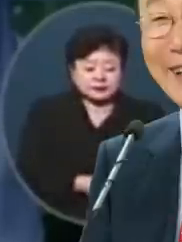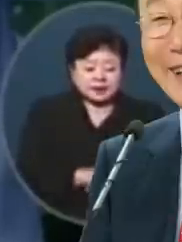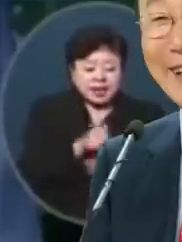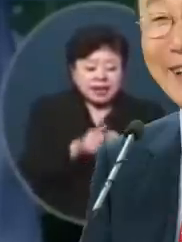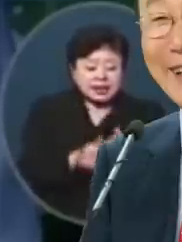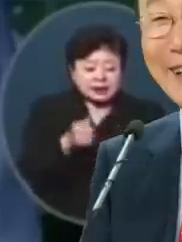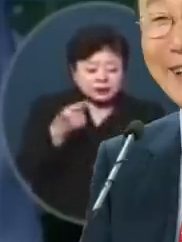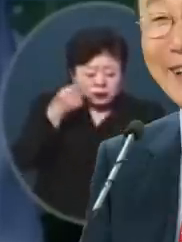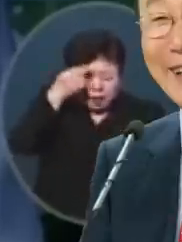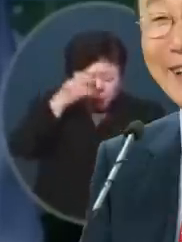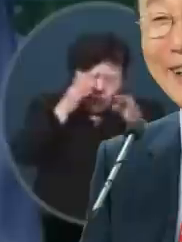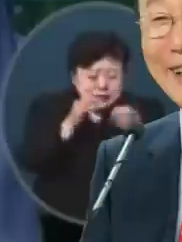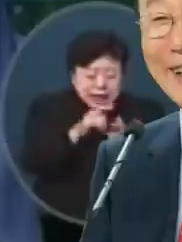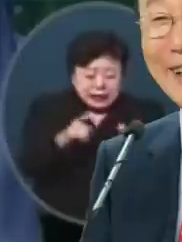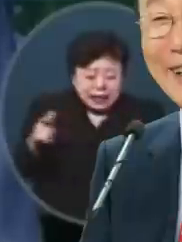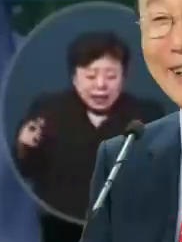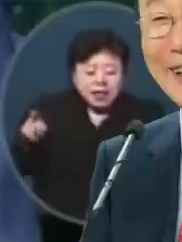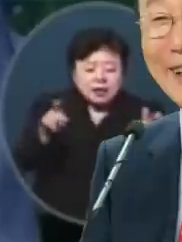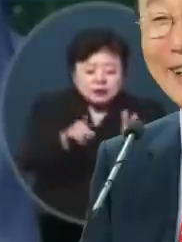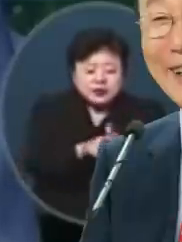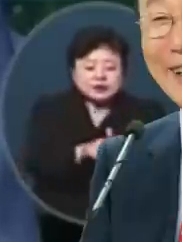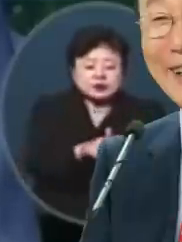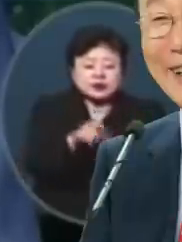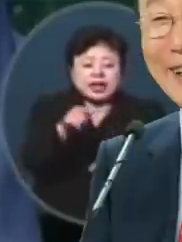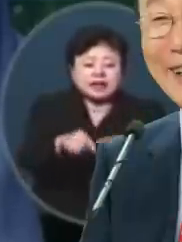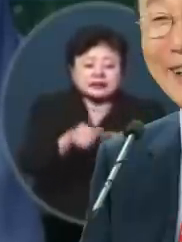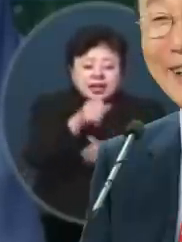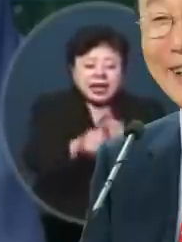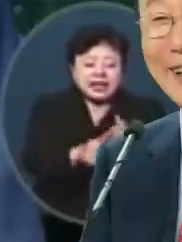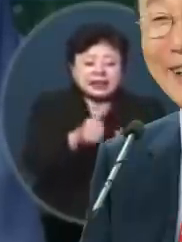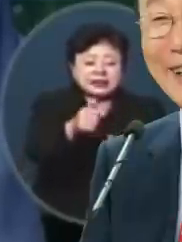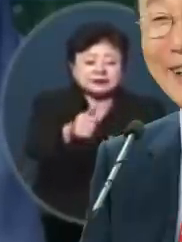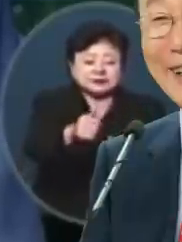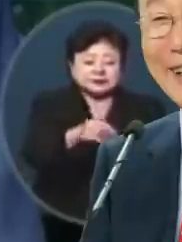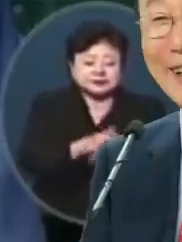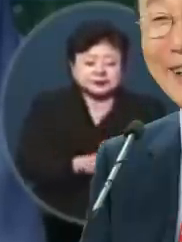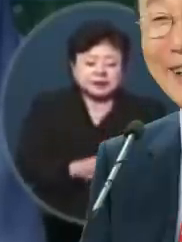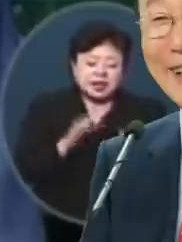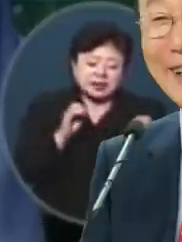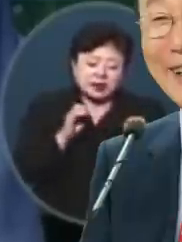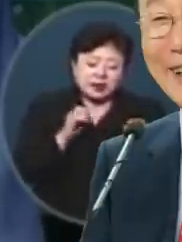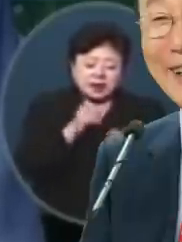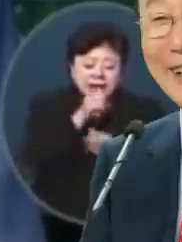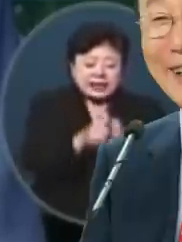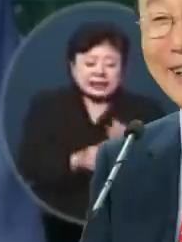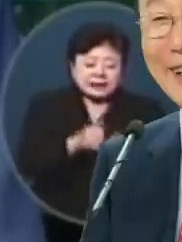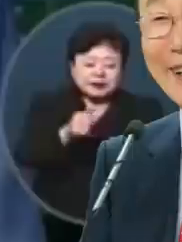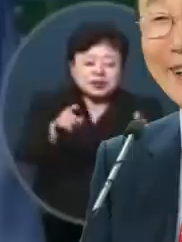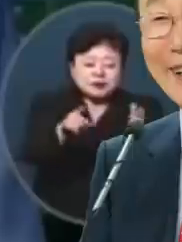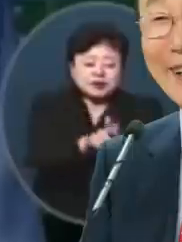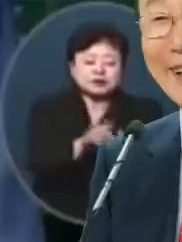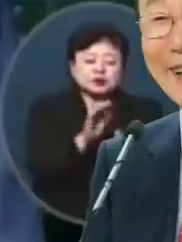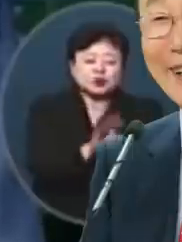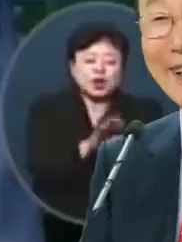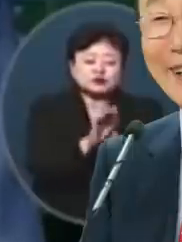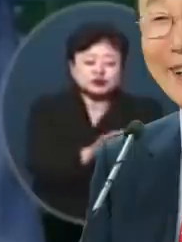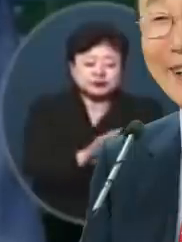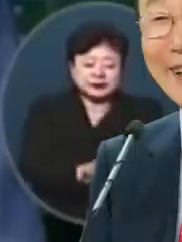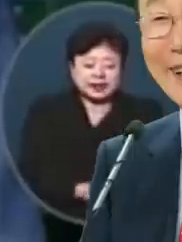하나님 눈에 안 보이나 믿음으로 나가서 하나님과 대화하면 하나님이 우리를 돌봐주시는